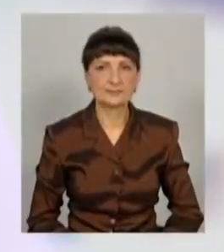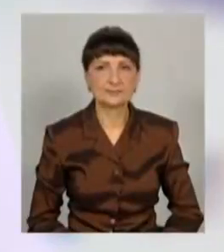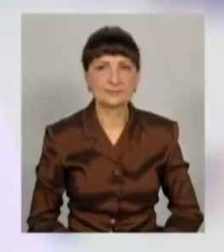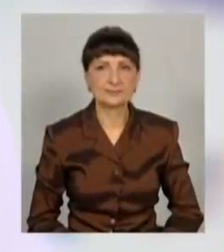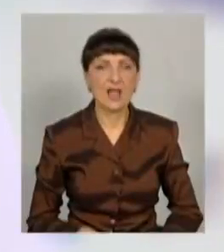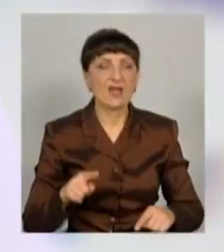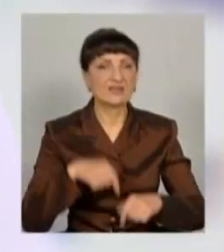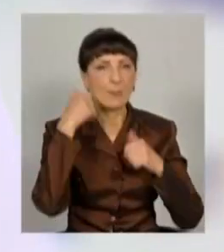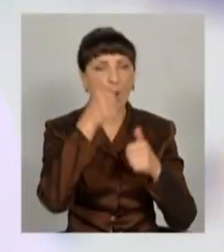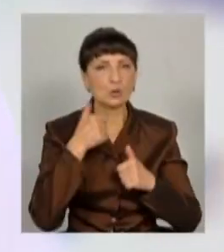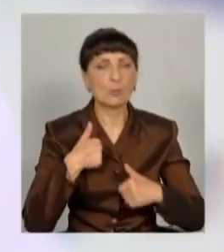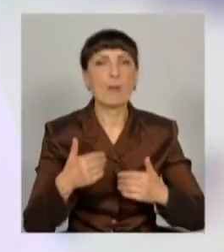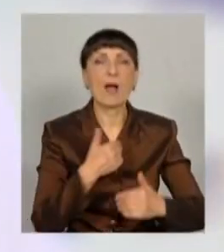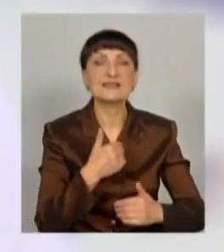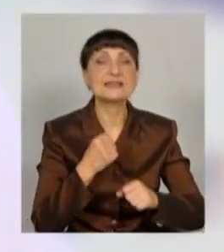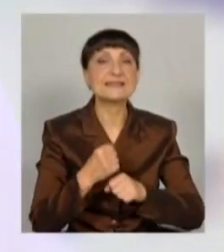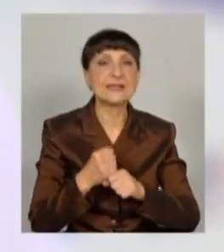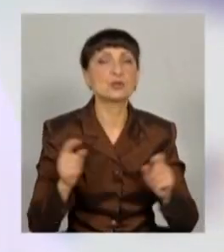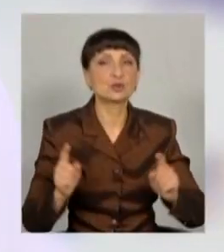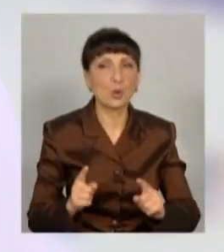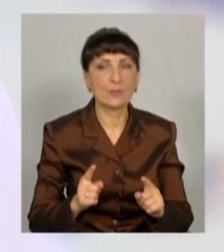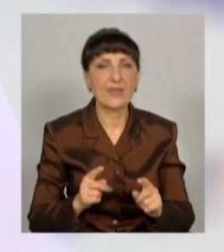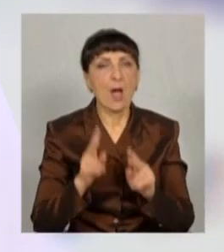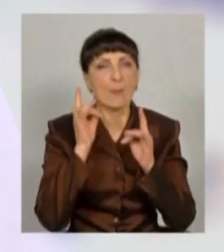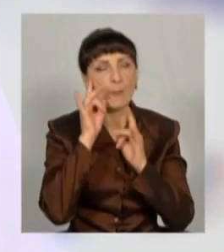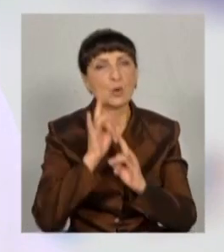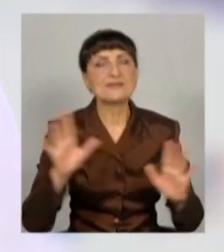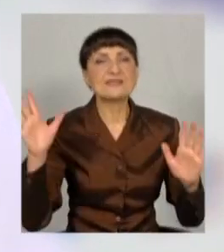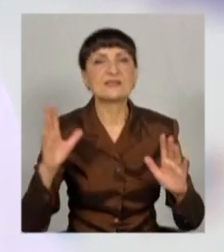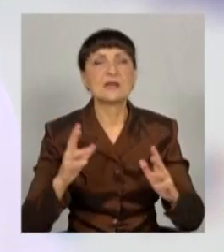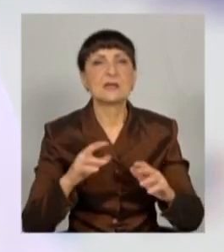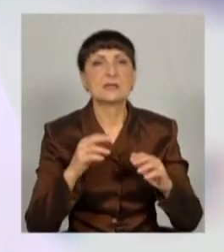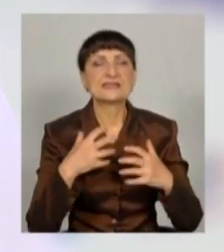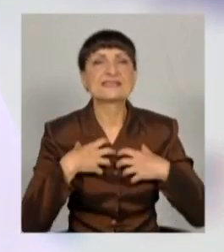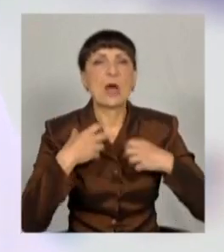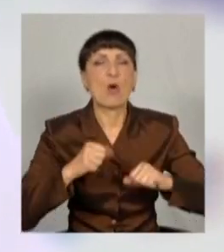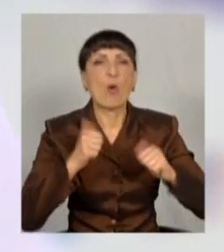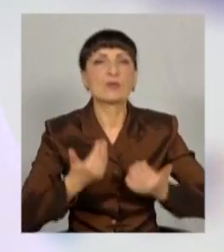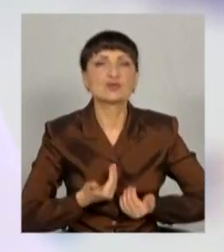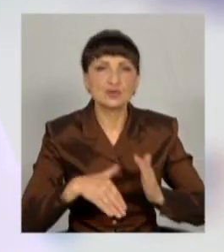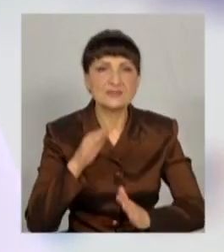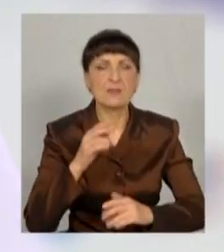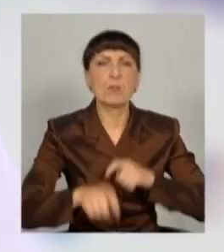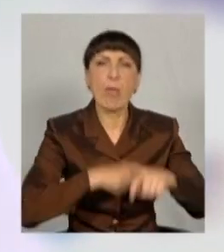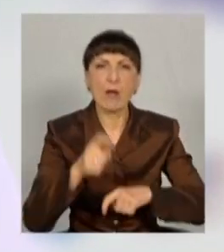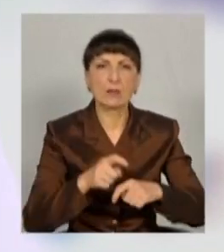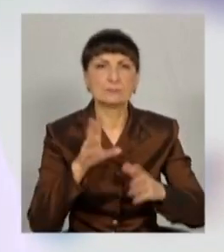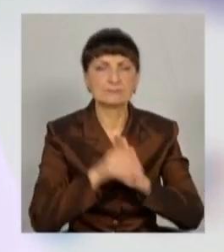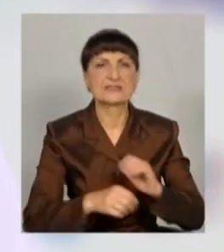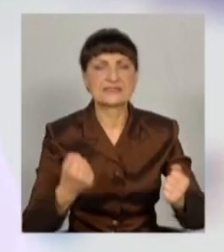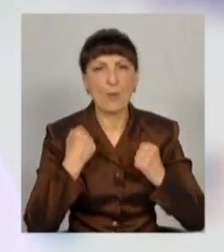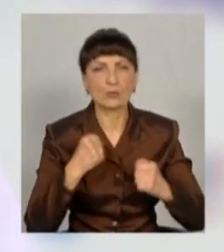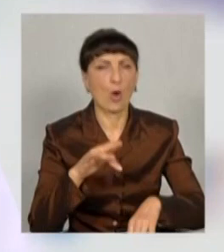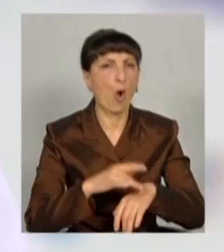В этом году мы хотели сделать что? Популяризировать здоровый образ жизни, популяризировать бег как спорт, как хобби,